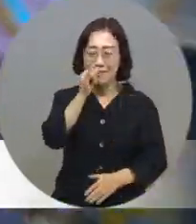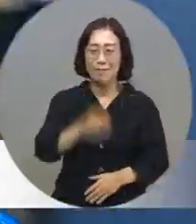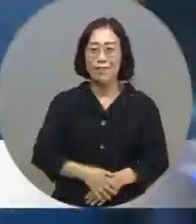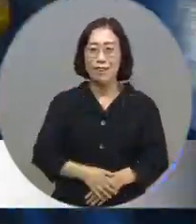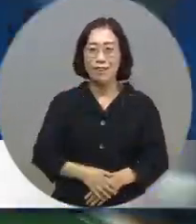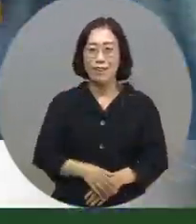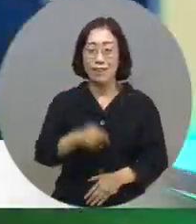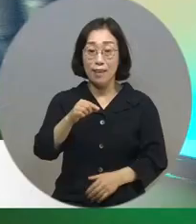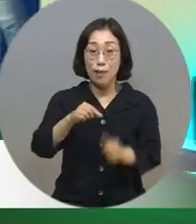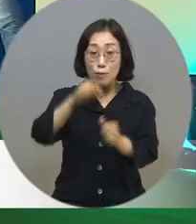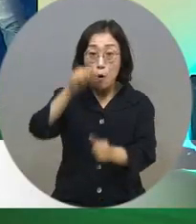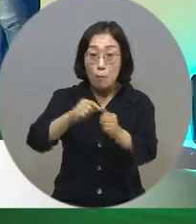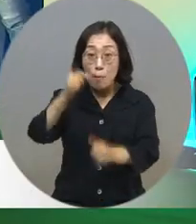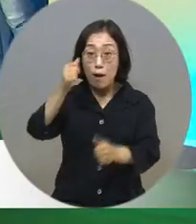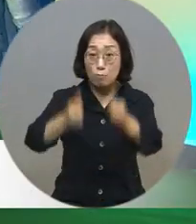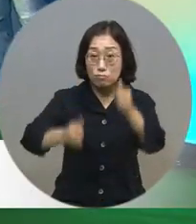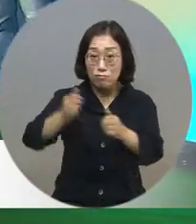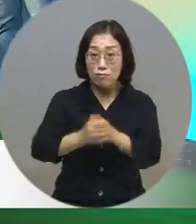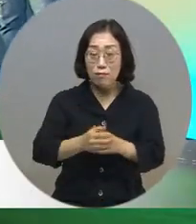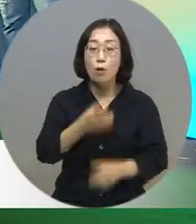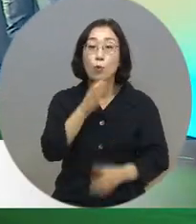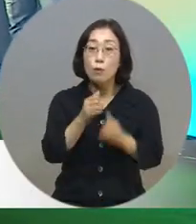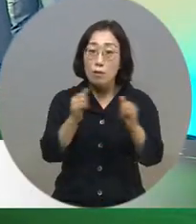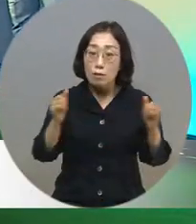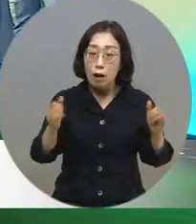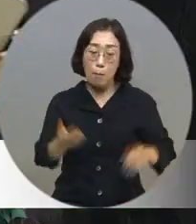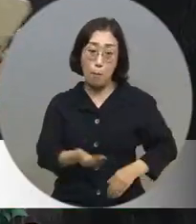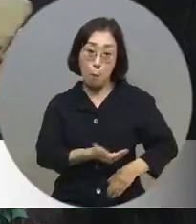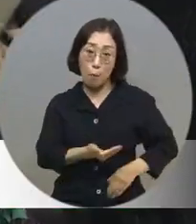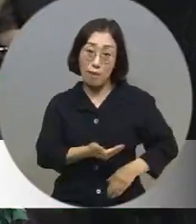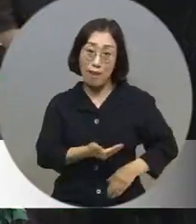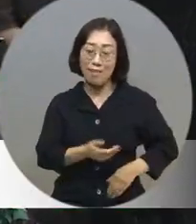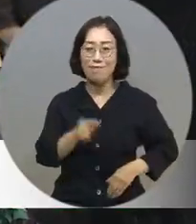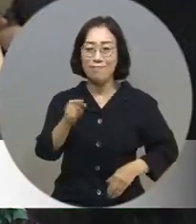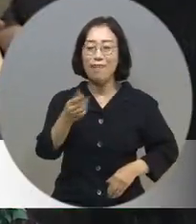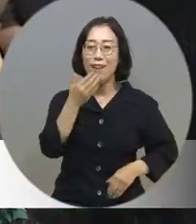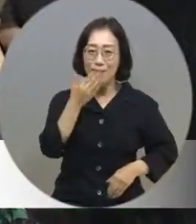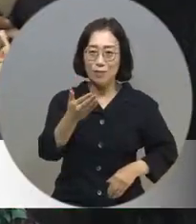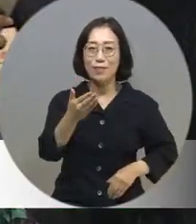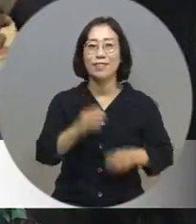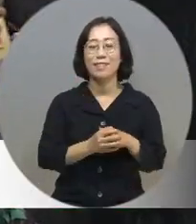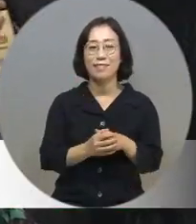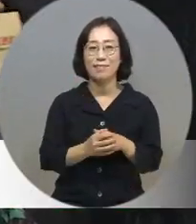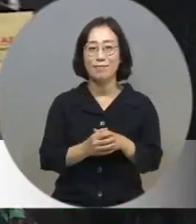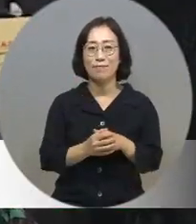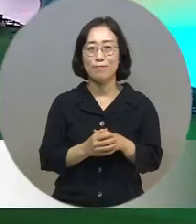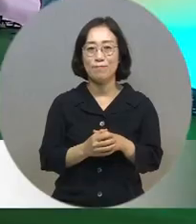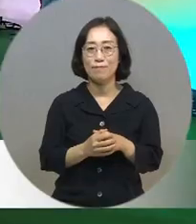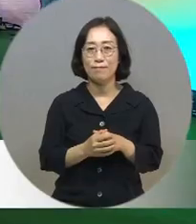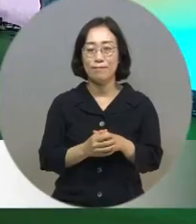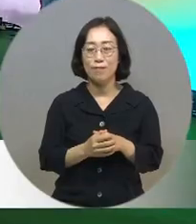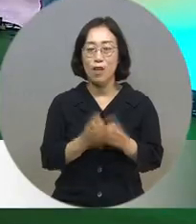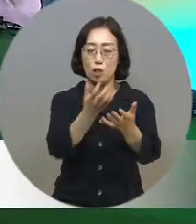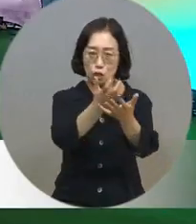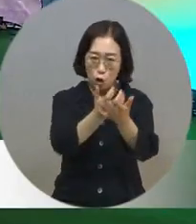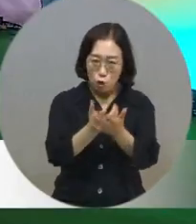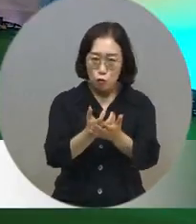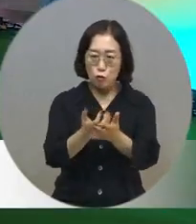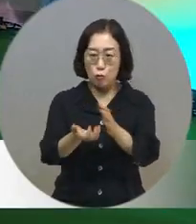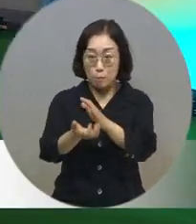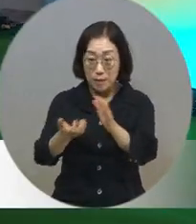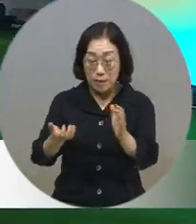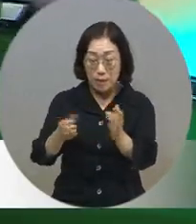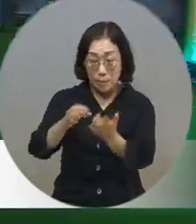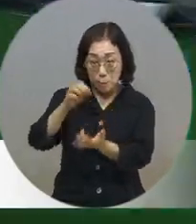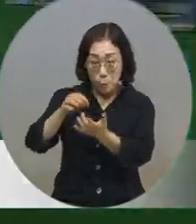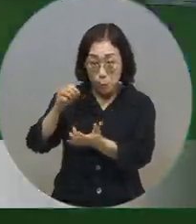시니어 코리아 선발대회는 시니어가 모델로서 무대에 오르는 특별한 행사입니다. 서류 전형과 예선을 거쳐